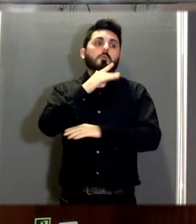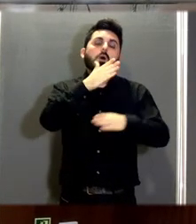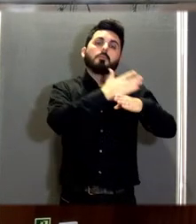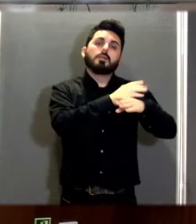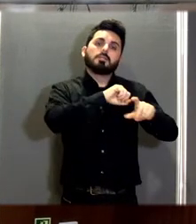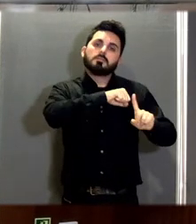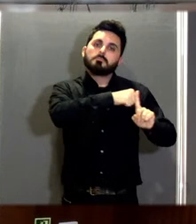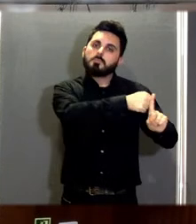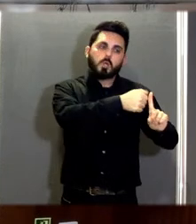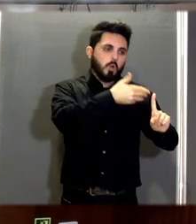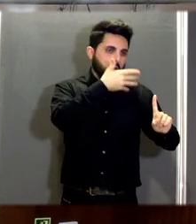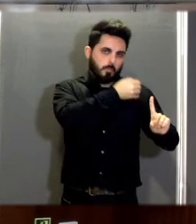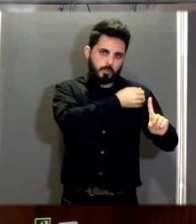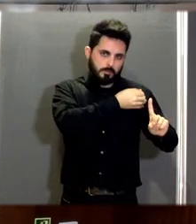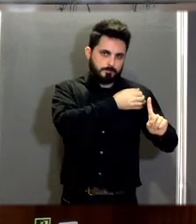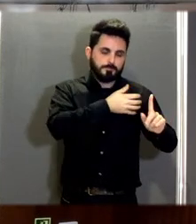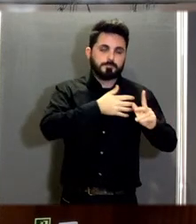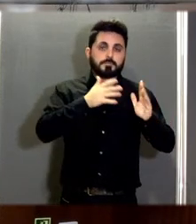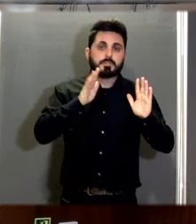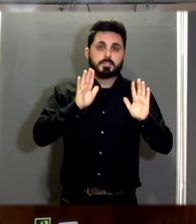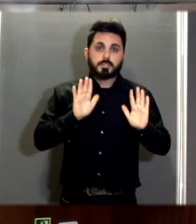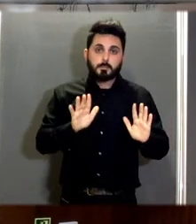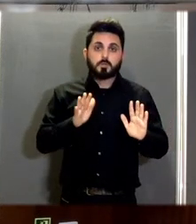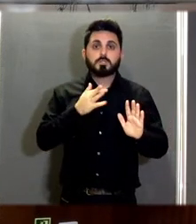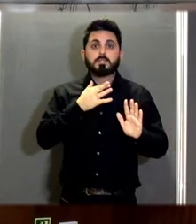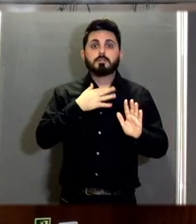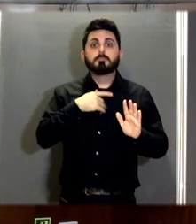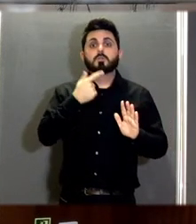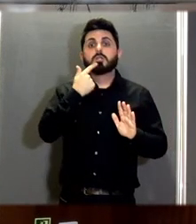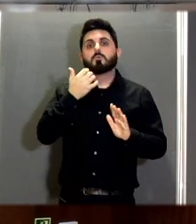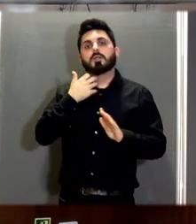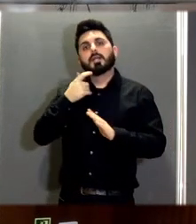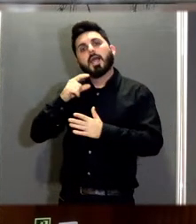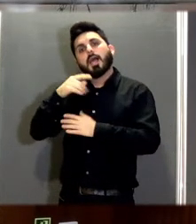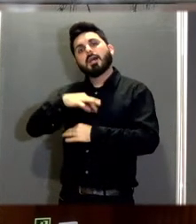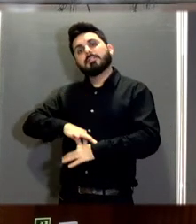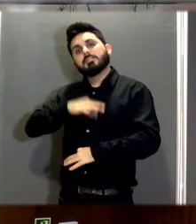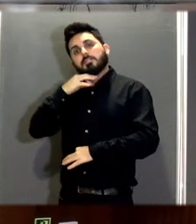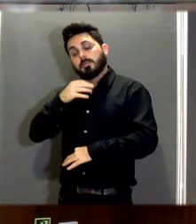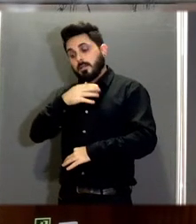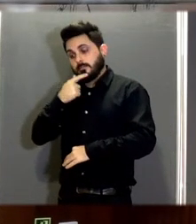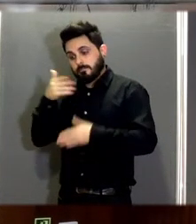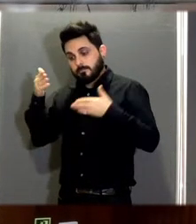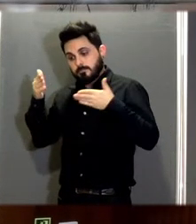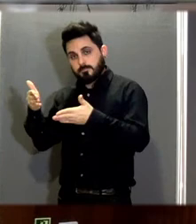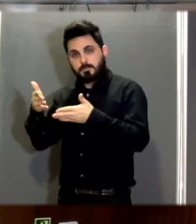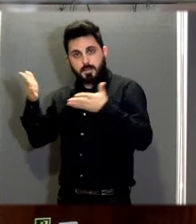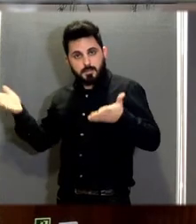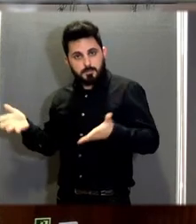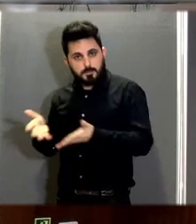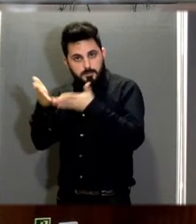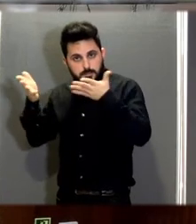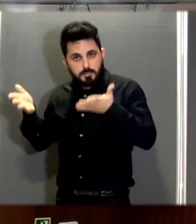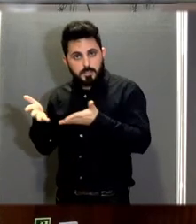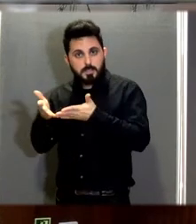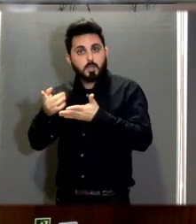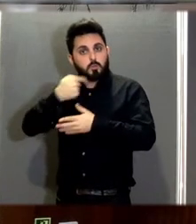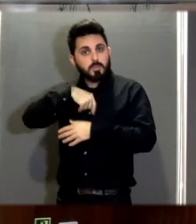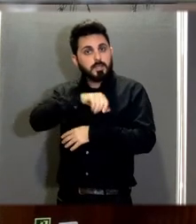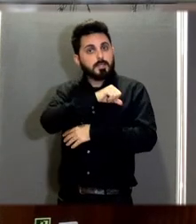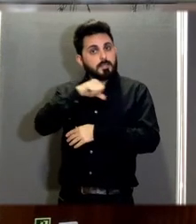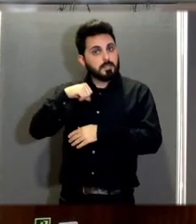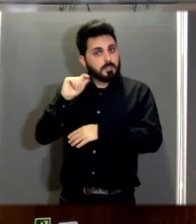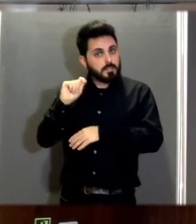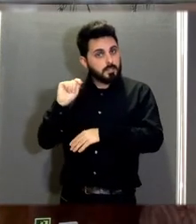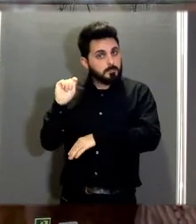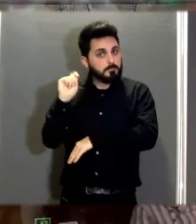partits. Per això es parla o es planteja la llista cívica, amb l'objectiu prioritari de fer efectiva la declaració d'independència